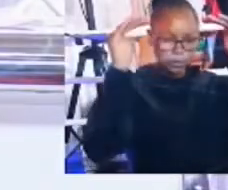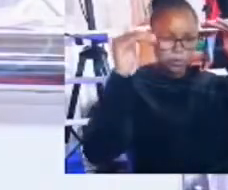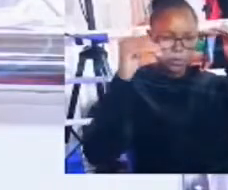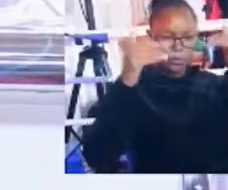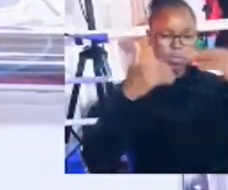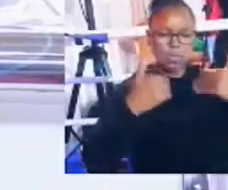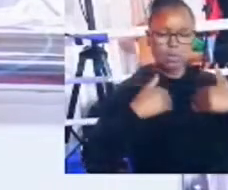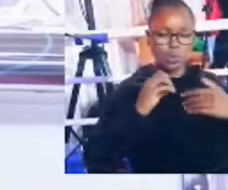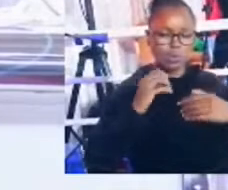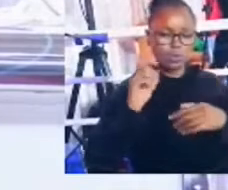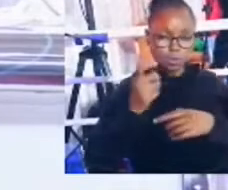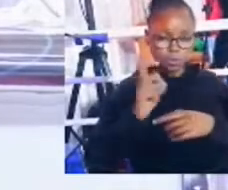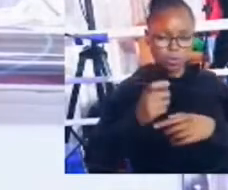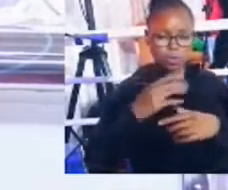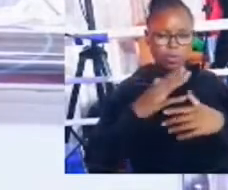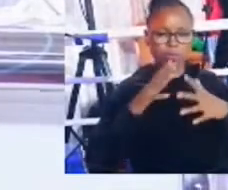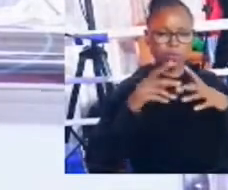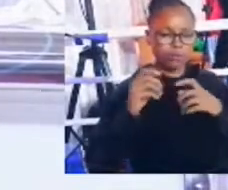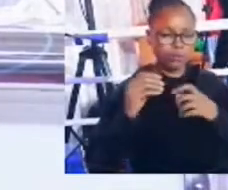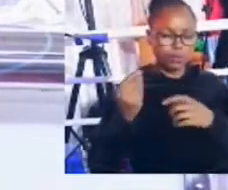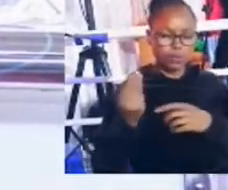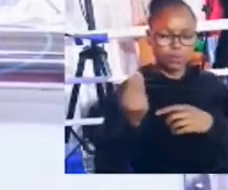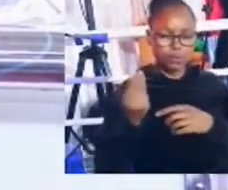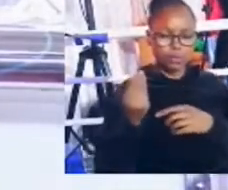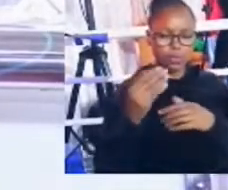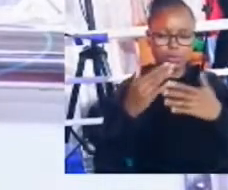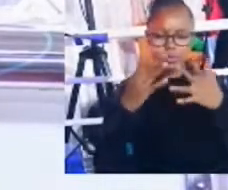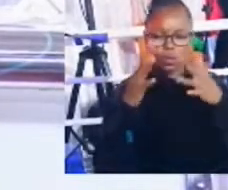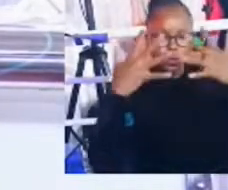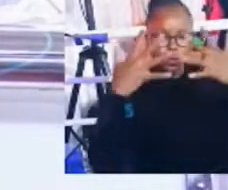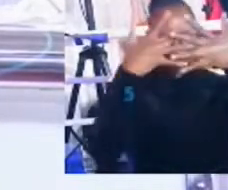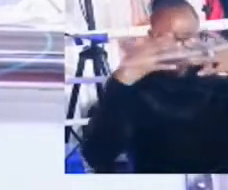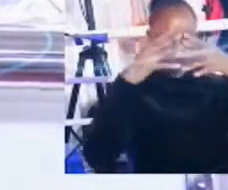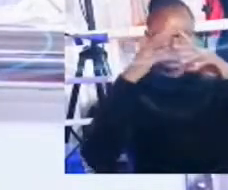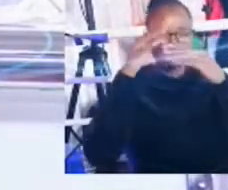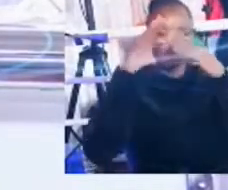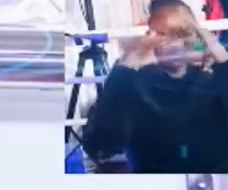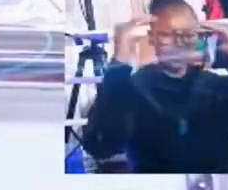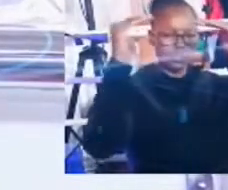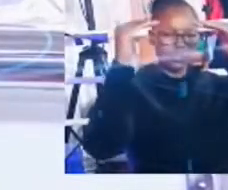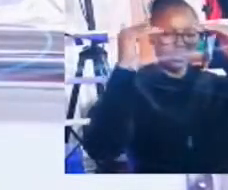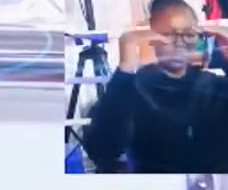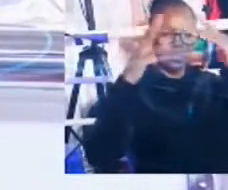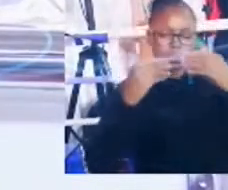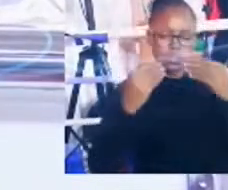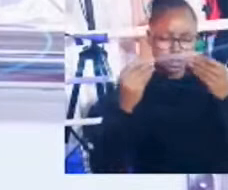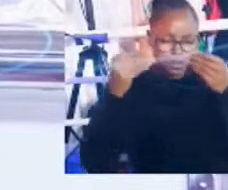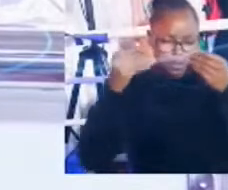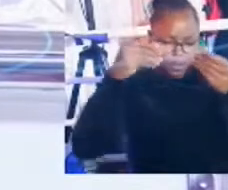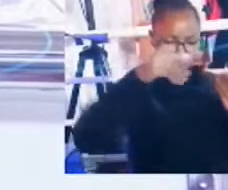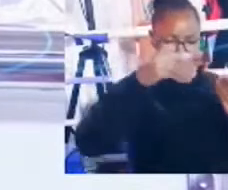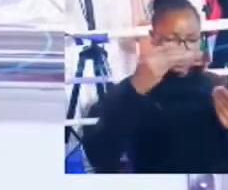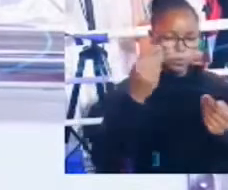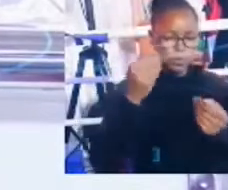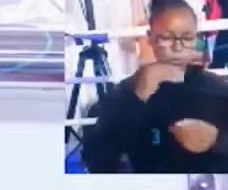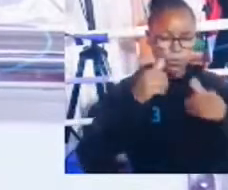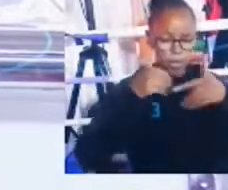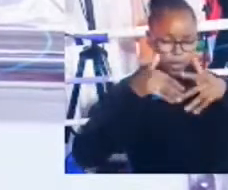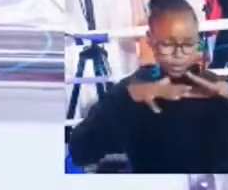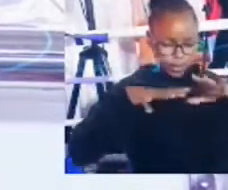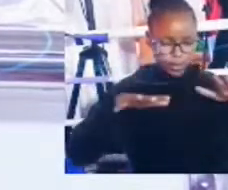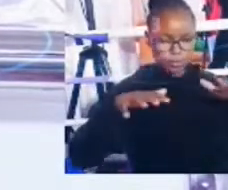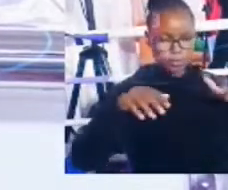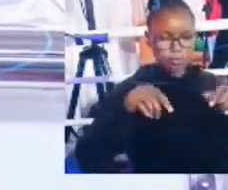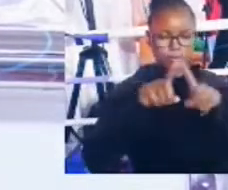na dhahabu. Oro igani okuhigura adilisho siya matuine. Tuetia bia shia kerathimo. Tuetia fedha